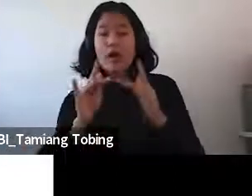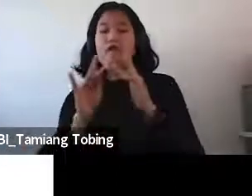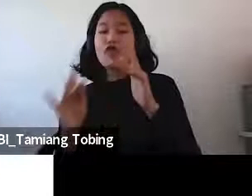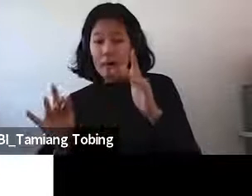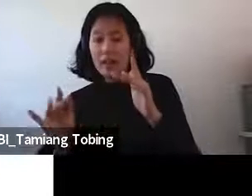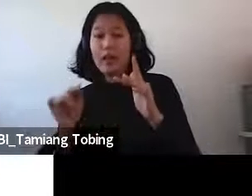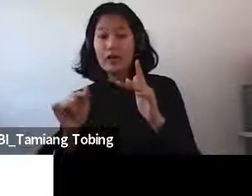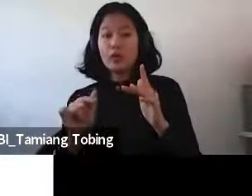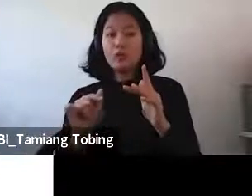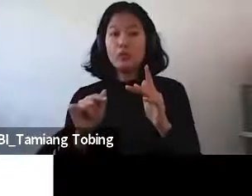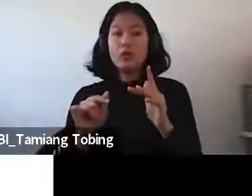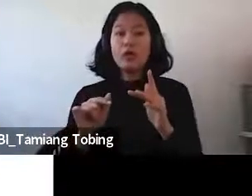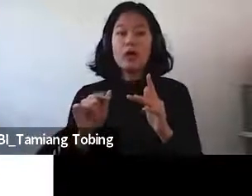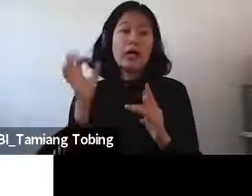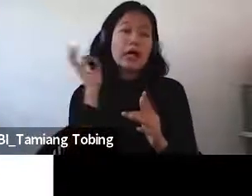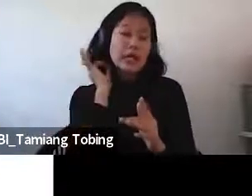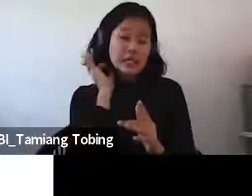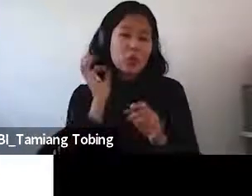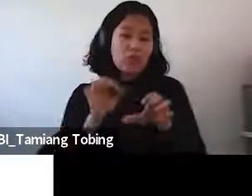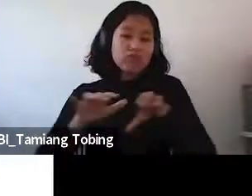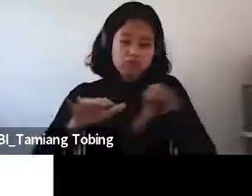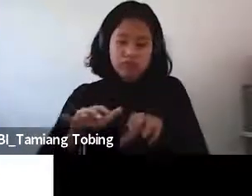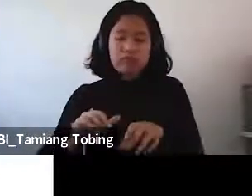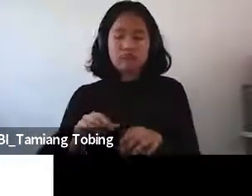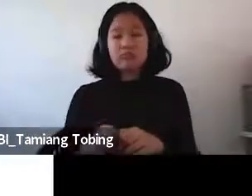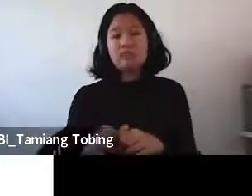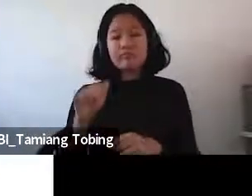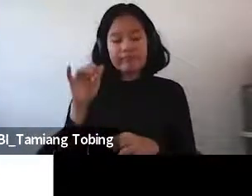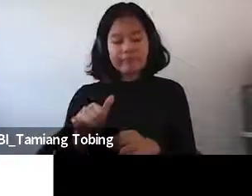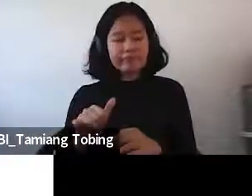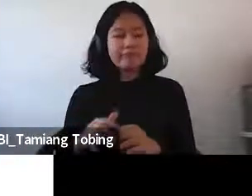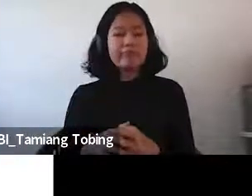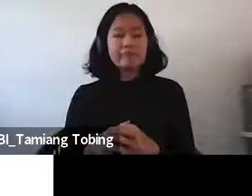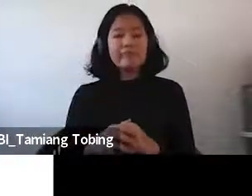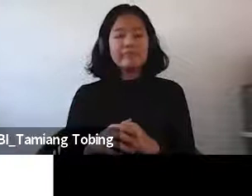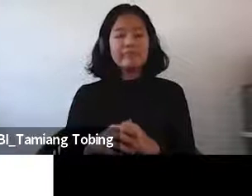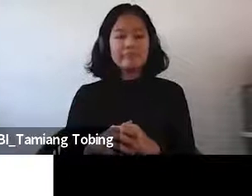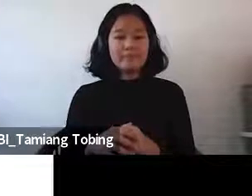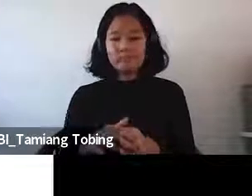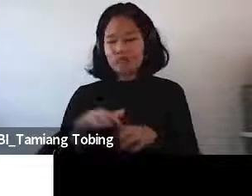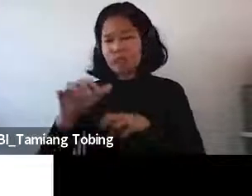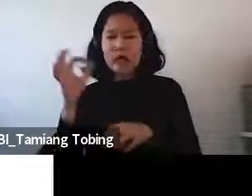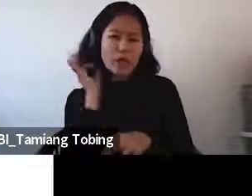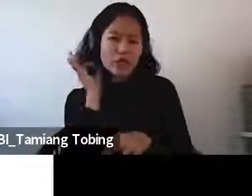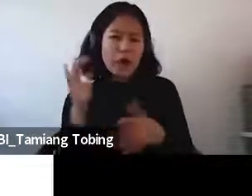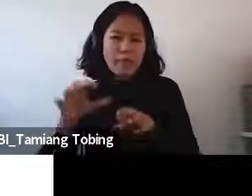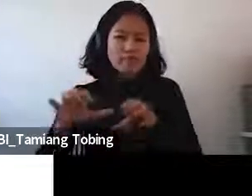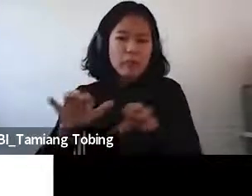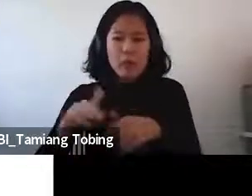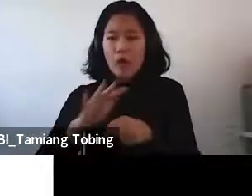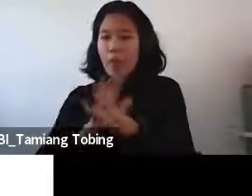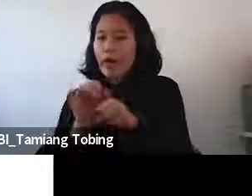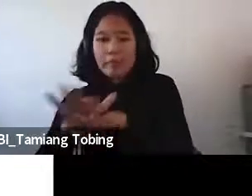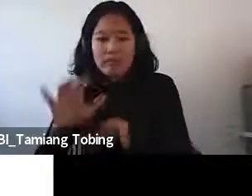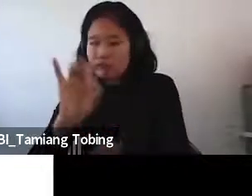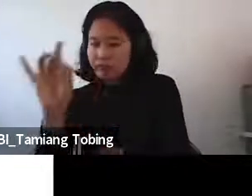sangat rentan terhadap goncangan. Ya, goncangan yang ditimbulkan oleh bencana alam, yang ditimbulkan oleh pandemi, dan